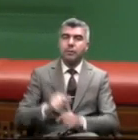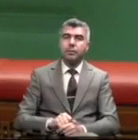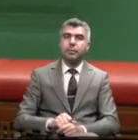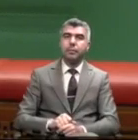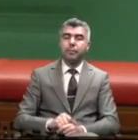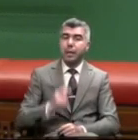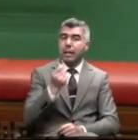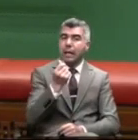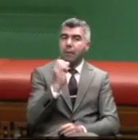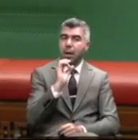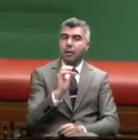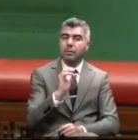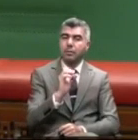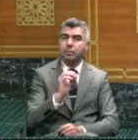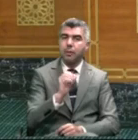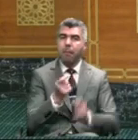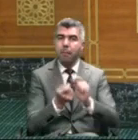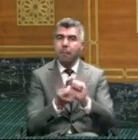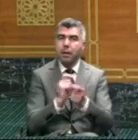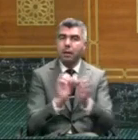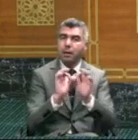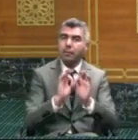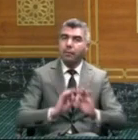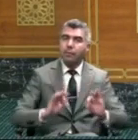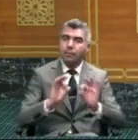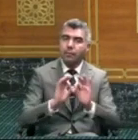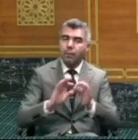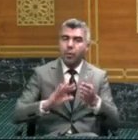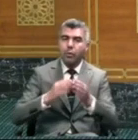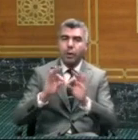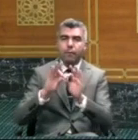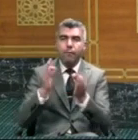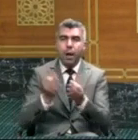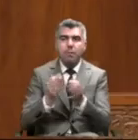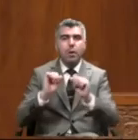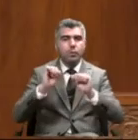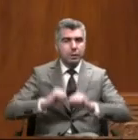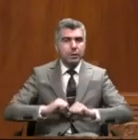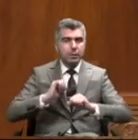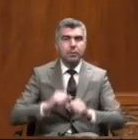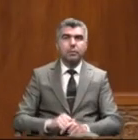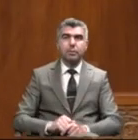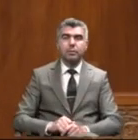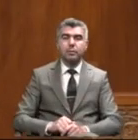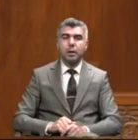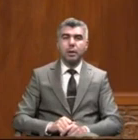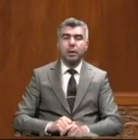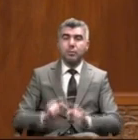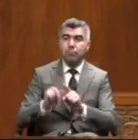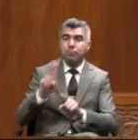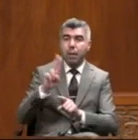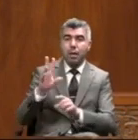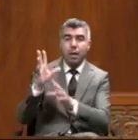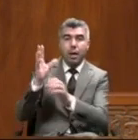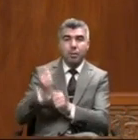باسعار محترمه وفي متناول الاسر المغربيه وبفضل هذه التعليمات